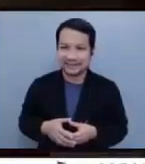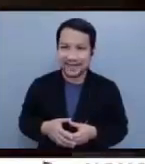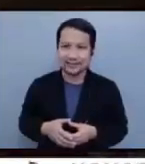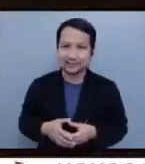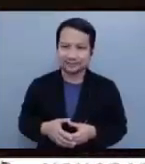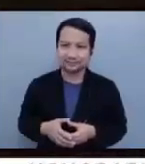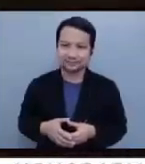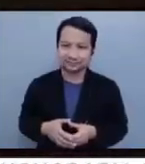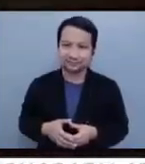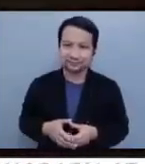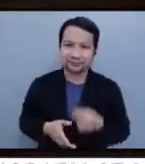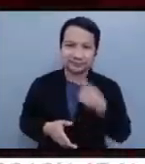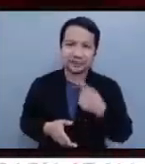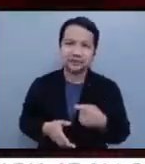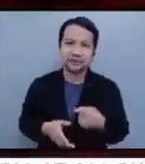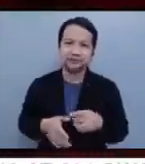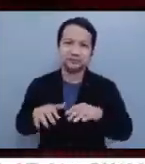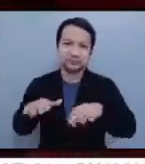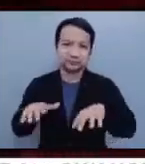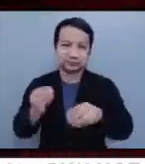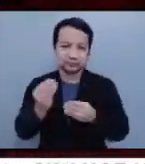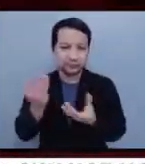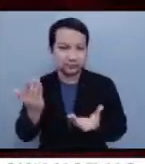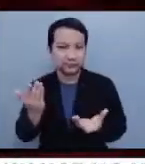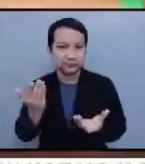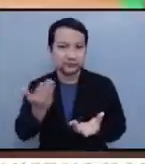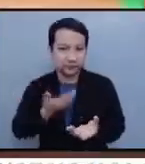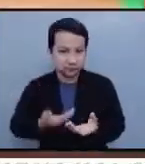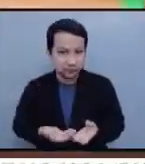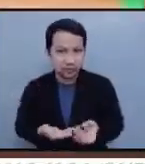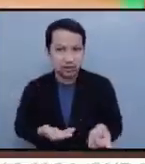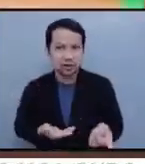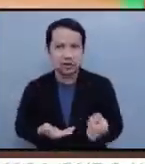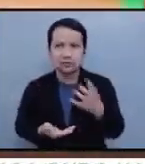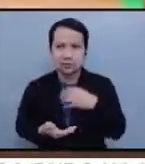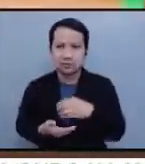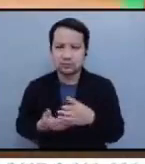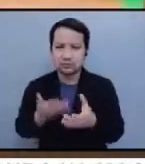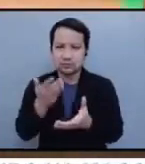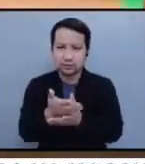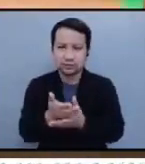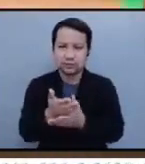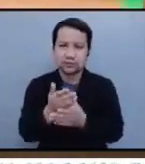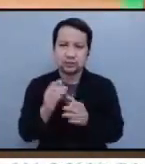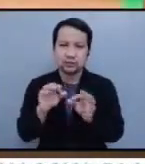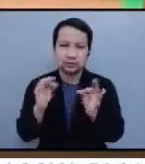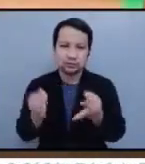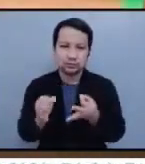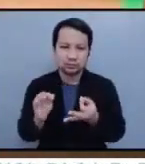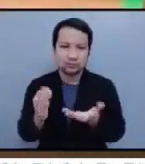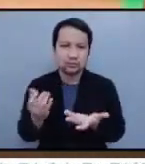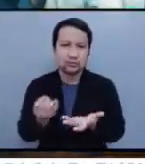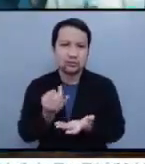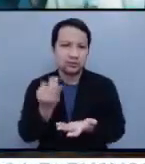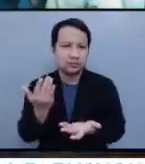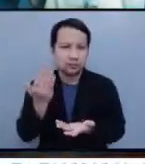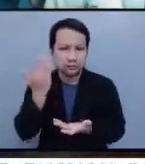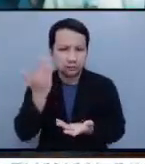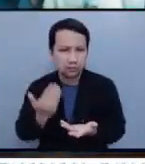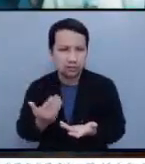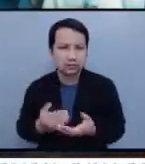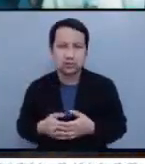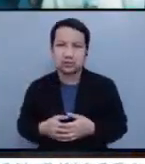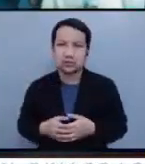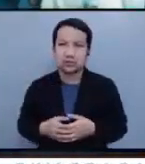Taka ko pa. Pa? Bili mong piso, tapos piso, inaabot niya ng mga kamag-anak niya sa inyo lahat. Parang nakakapagtaka naman. Hanggang